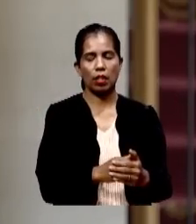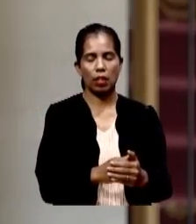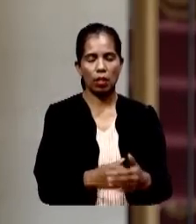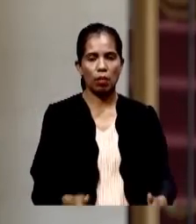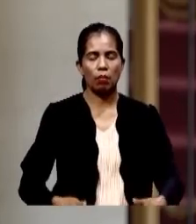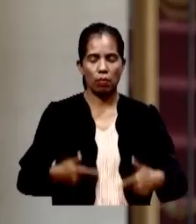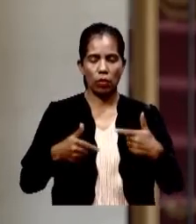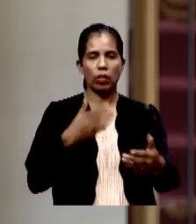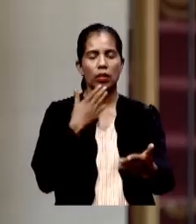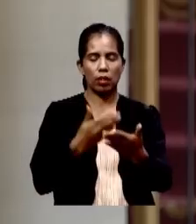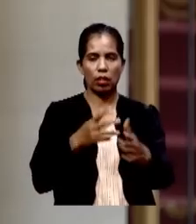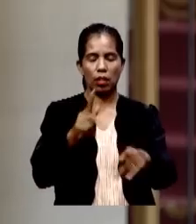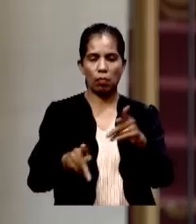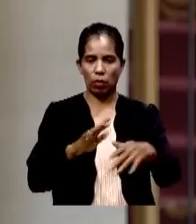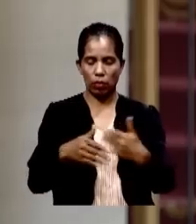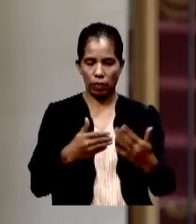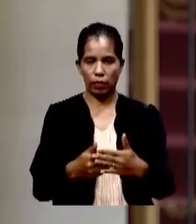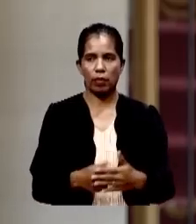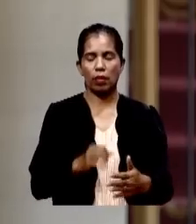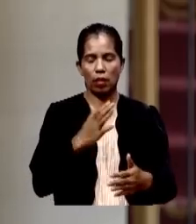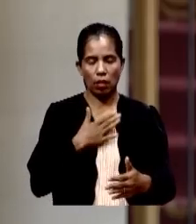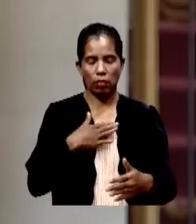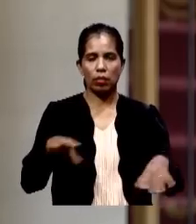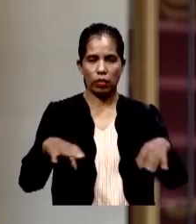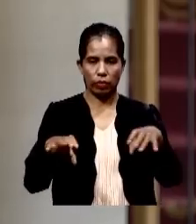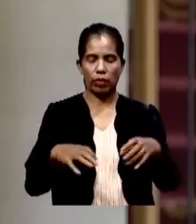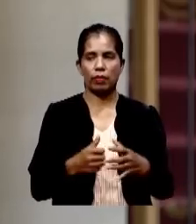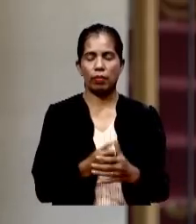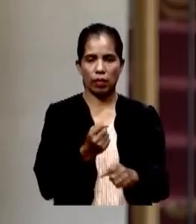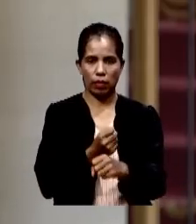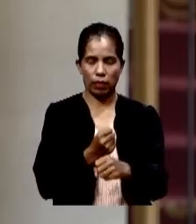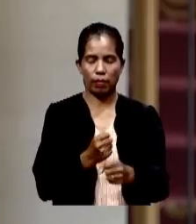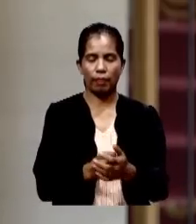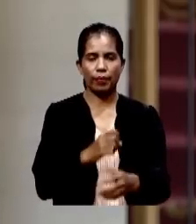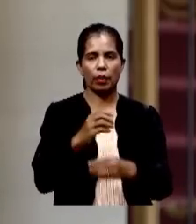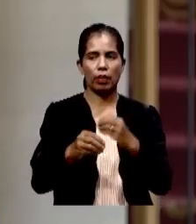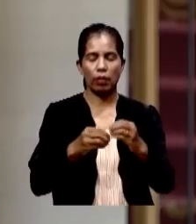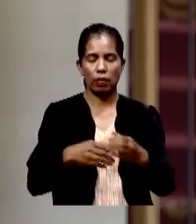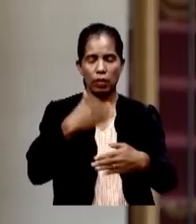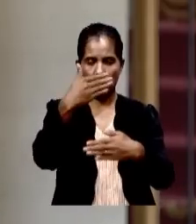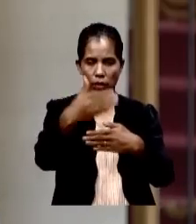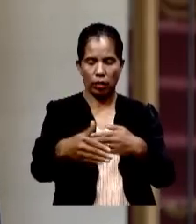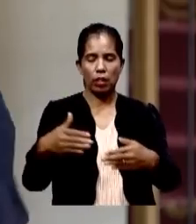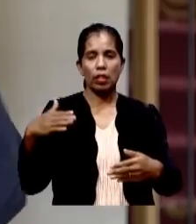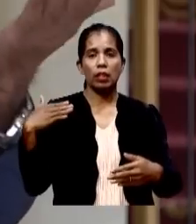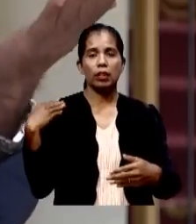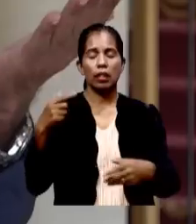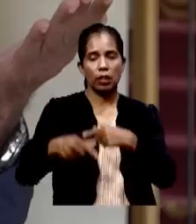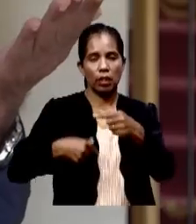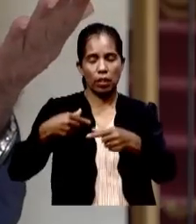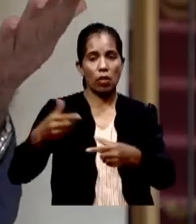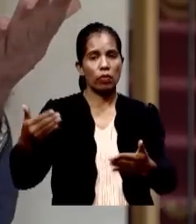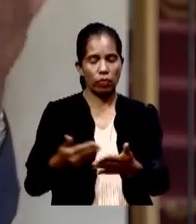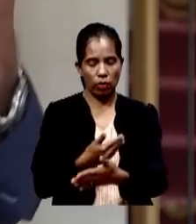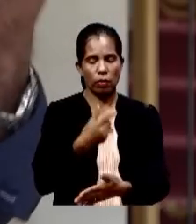dia ke puhu nia. Nema hau nia esforz mak ne. Kona ba forma pakote avansa ho geração fong, ia kongresu Fretilin, Liderana